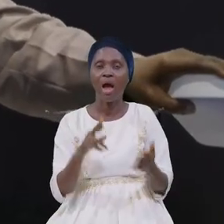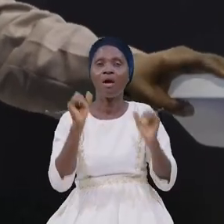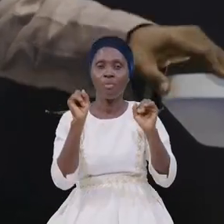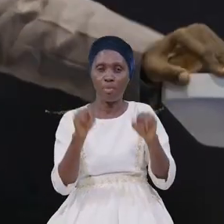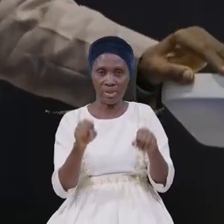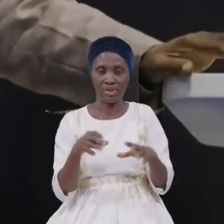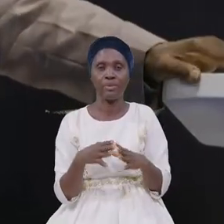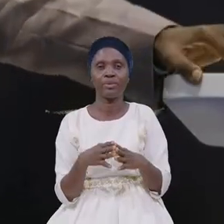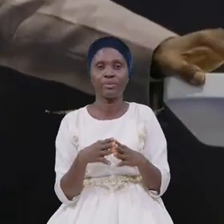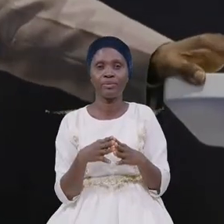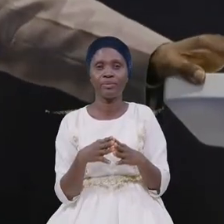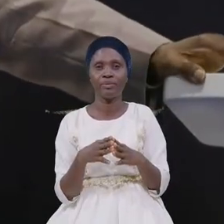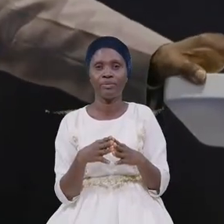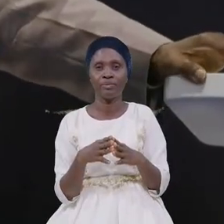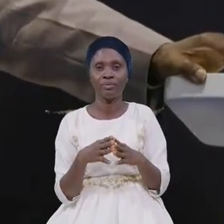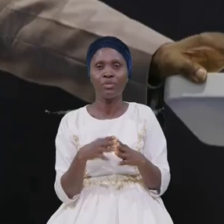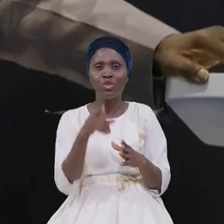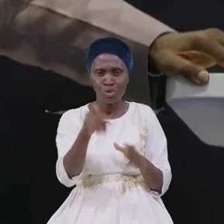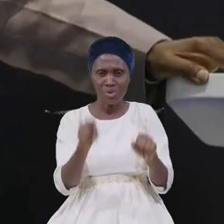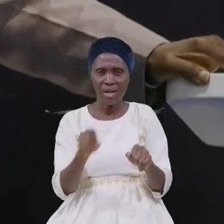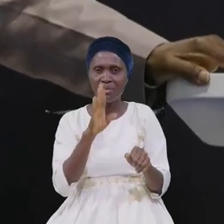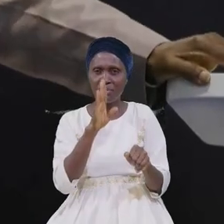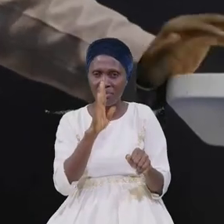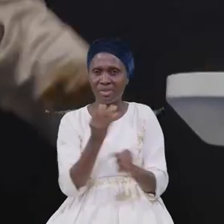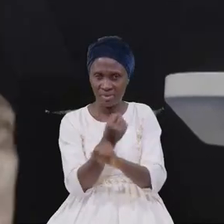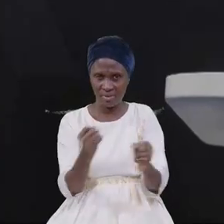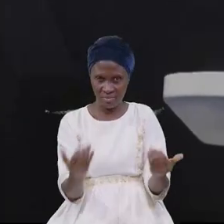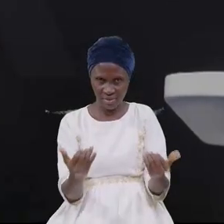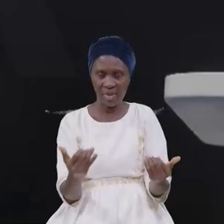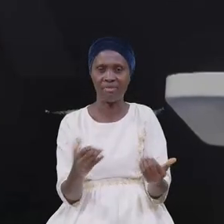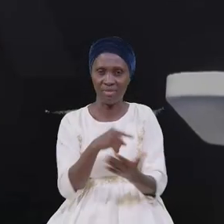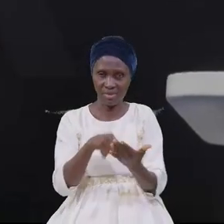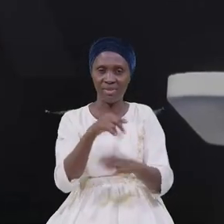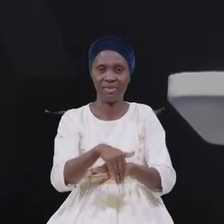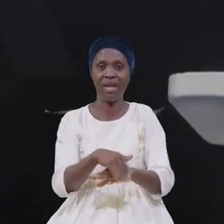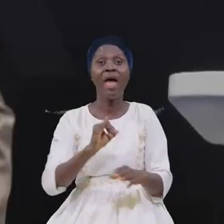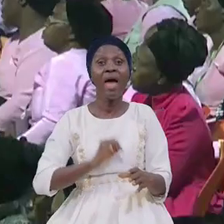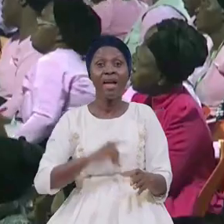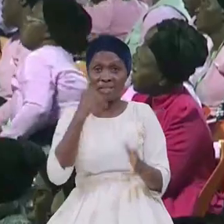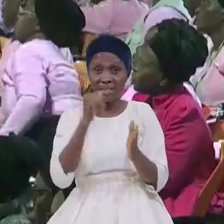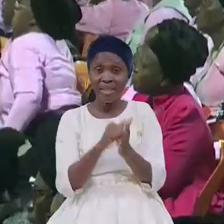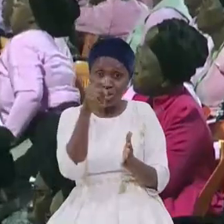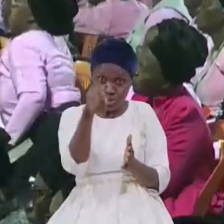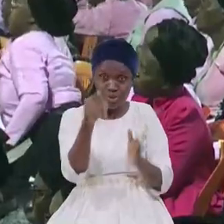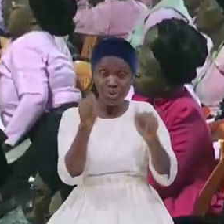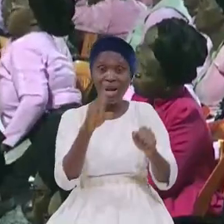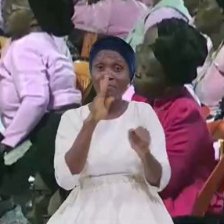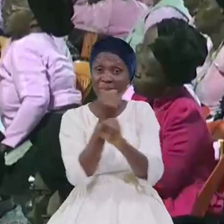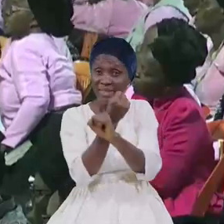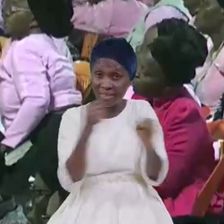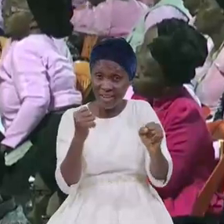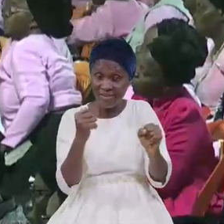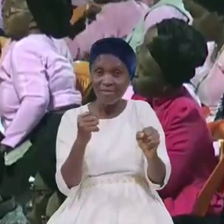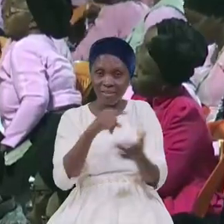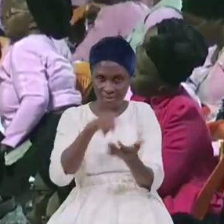parce que tout est possible à Dieu. Vous pouvez être sauvé ce soir. Je dis, vous pouvez être sauvé ce